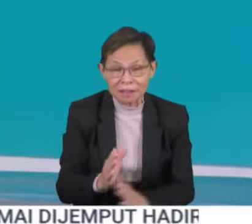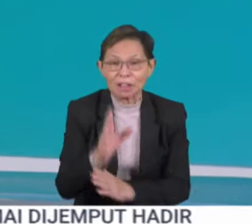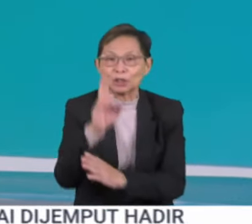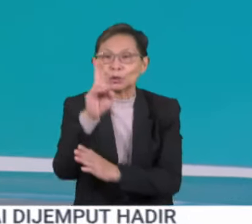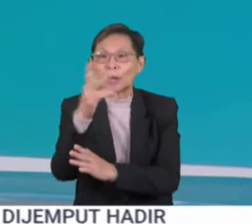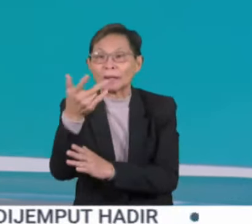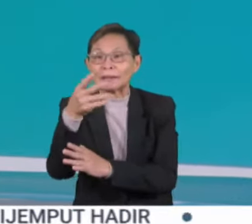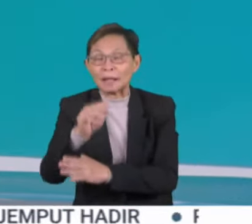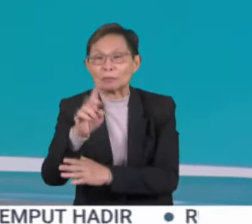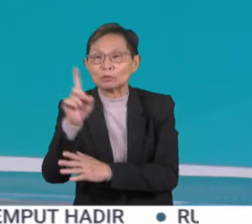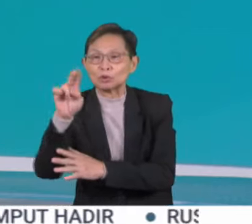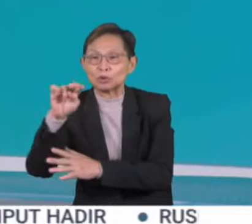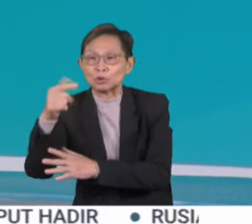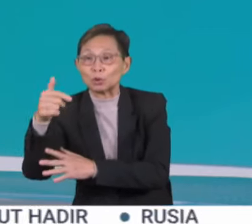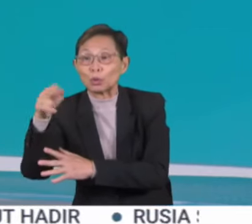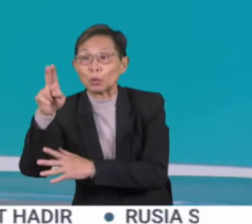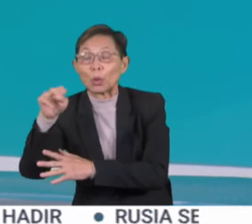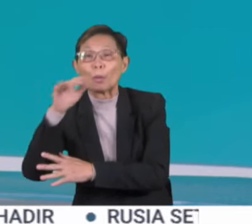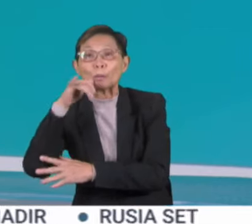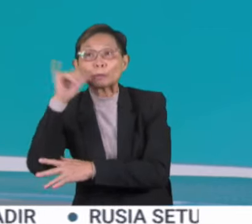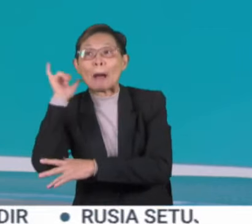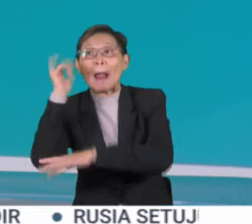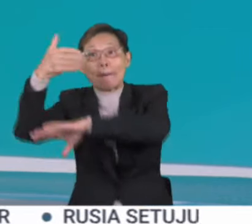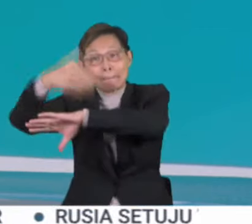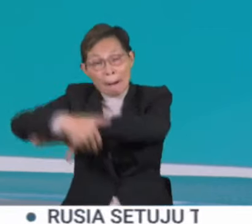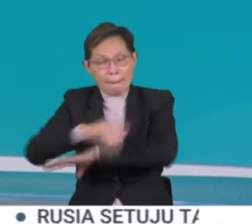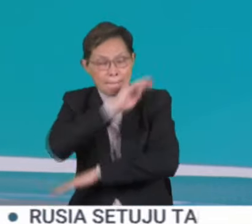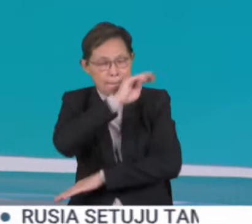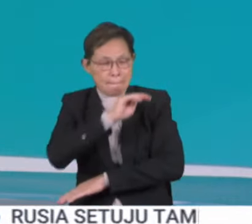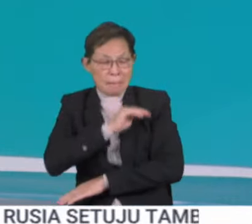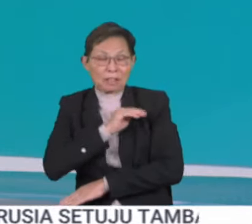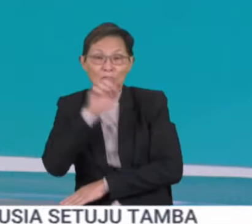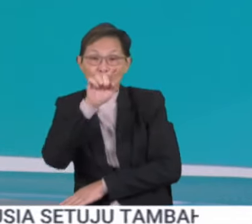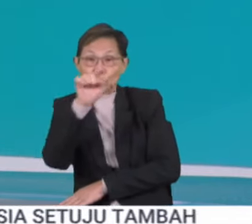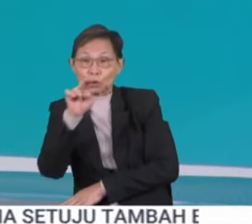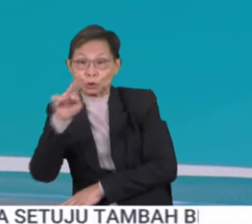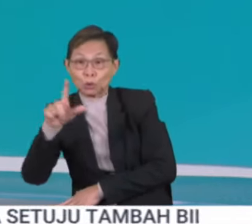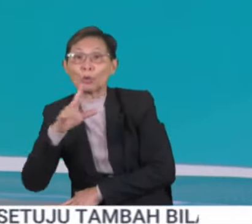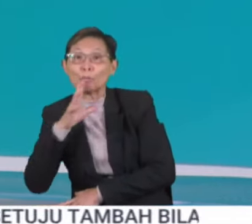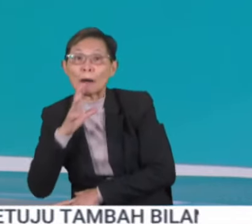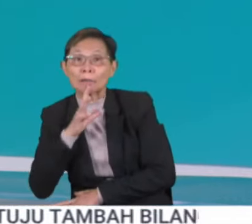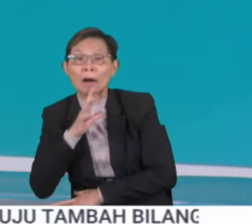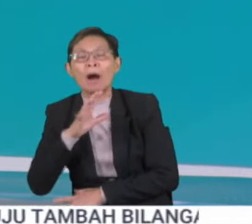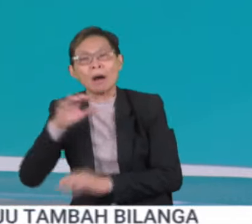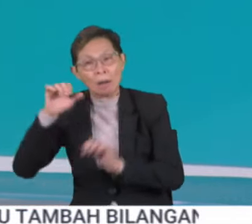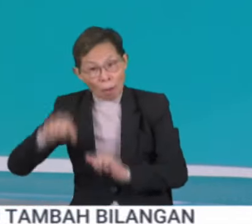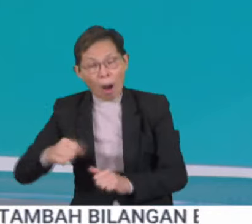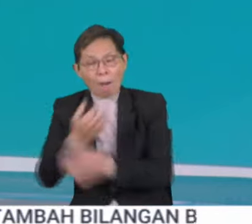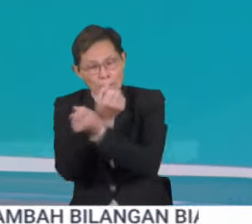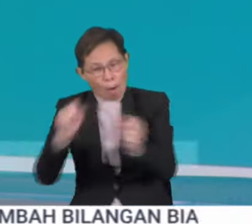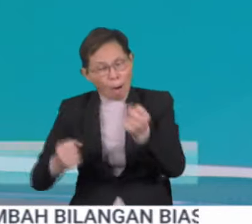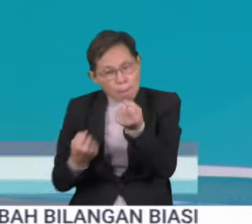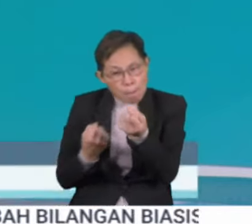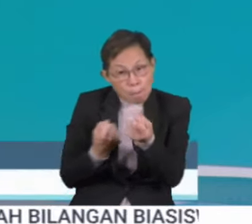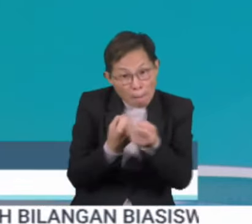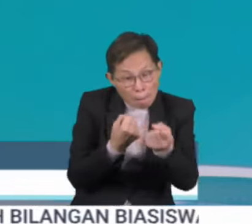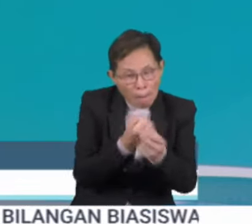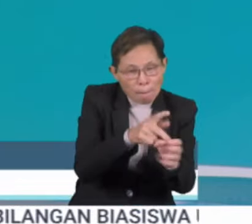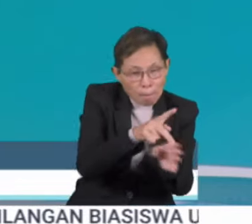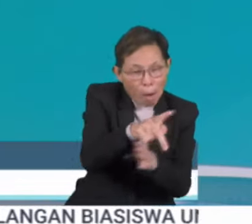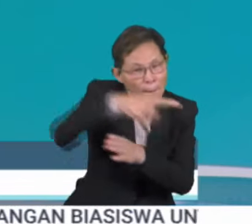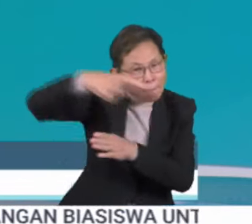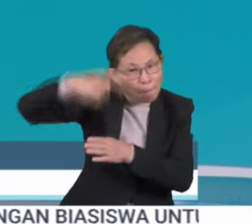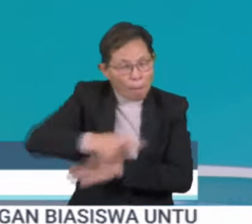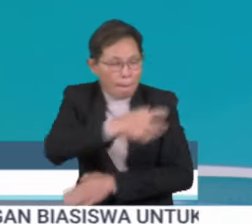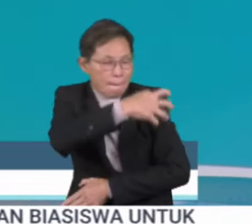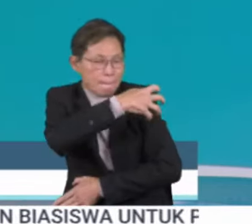Terengganu malam tadi menterinya Datuk Seri dr zulkifi Ahmad berkata pihaknya bersedia menyumbang kepakaran yang diperlukan kepada pihak